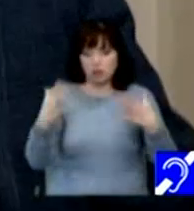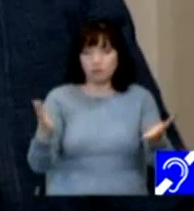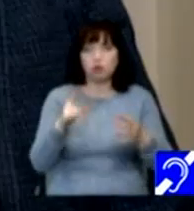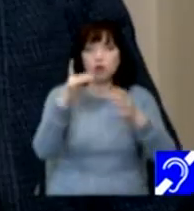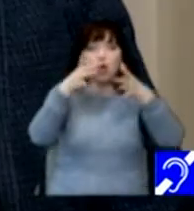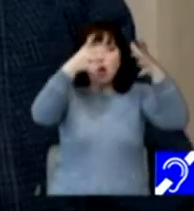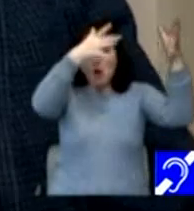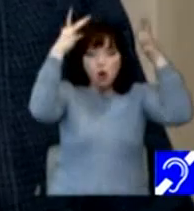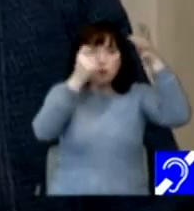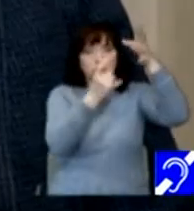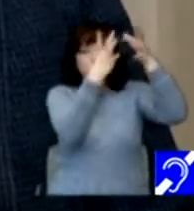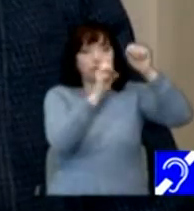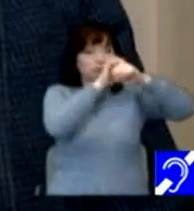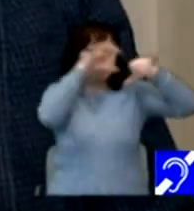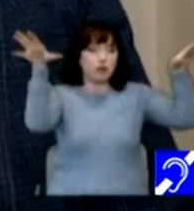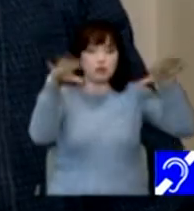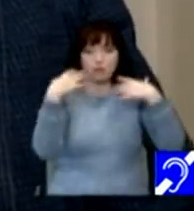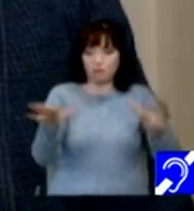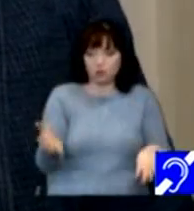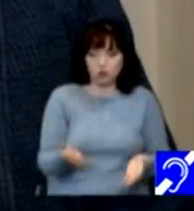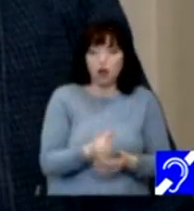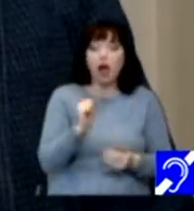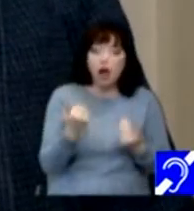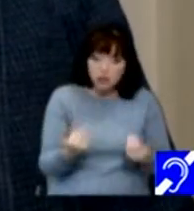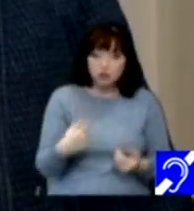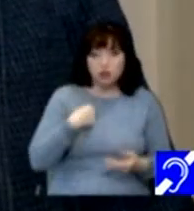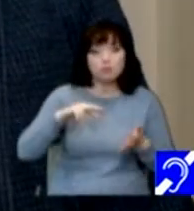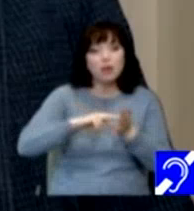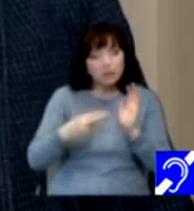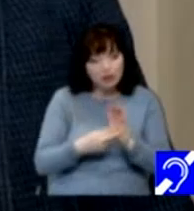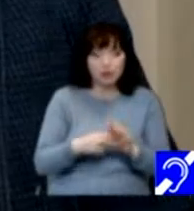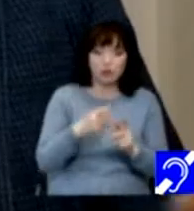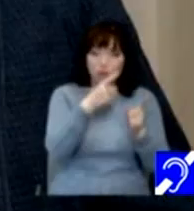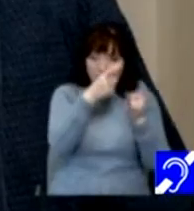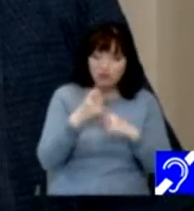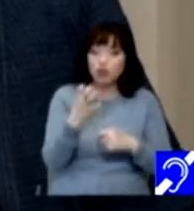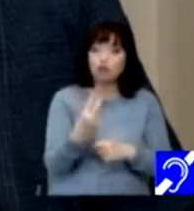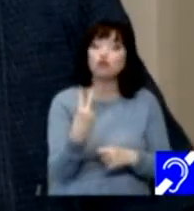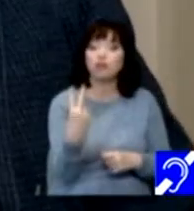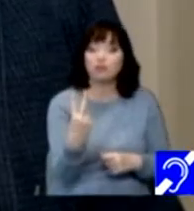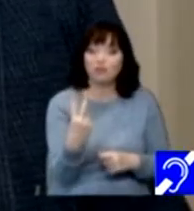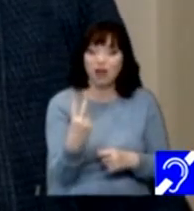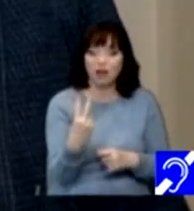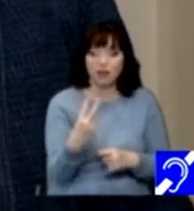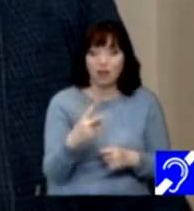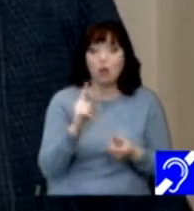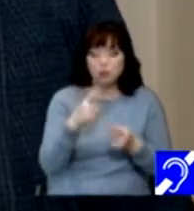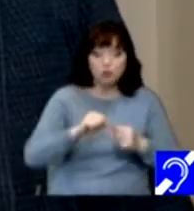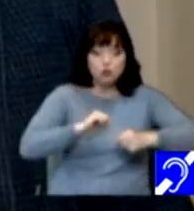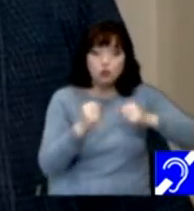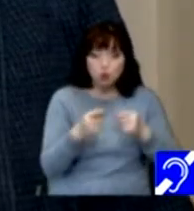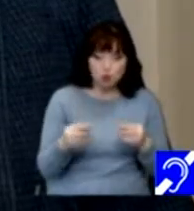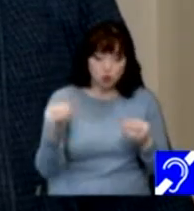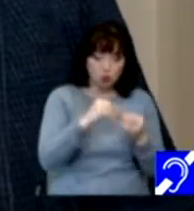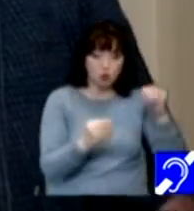să... rămâne ca să implementăm și celelalte două tipuri, deoarece ele se complementează reciproc